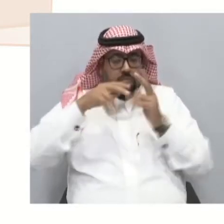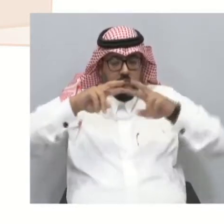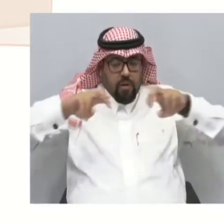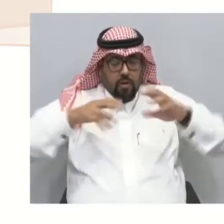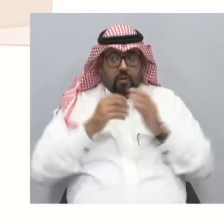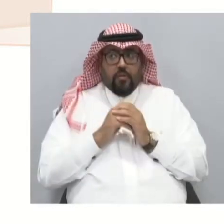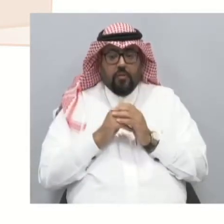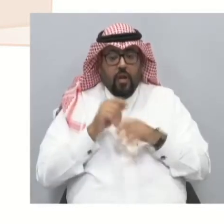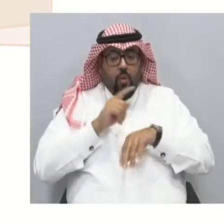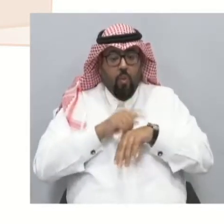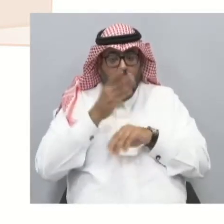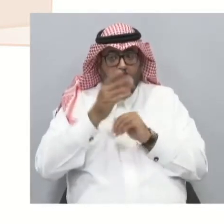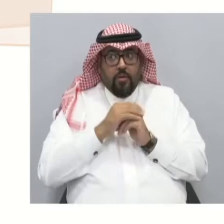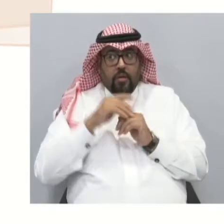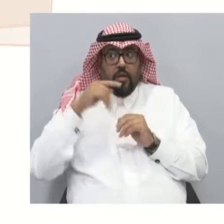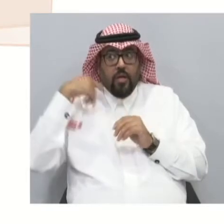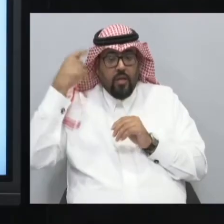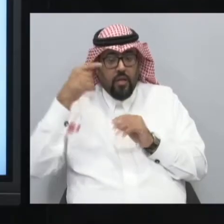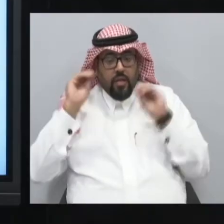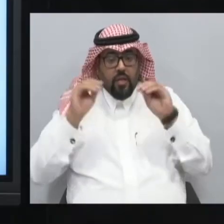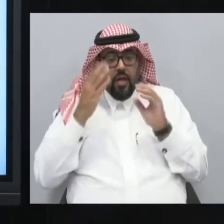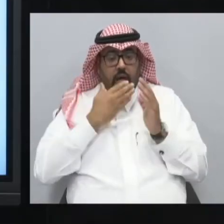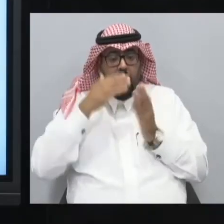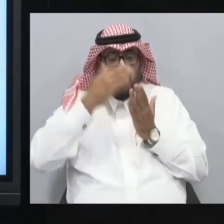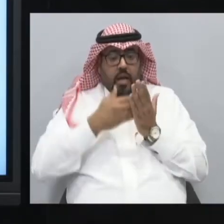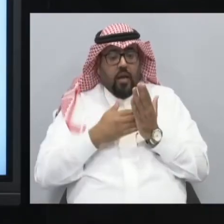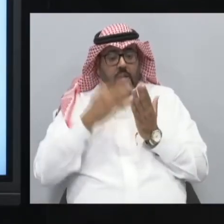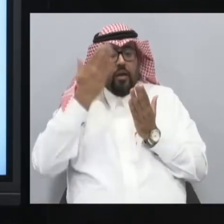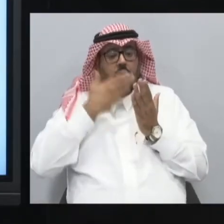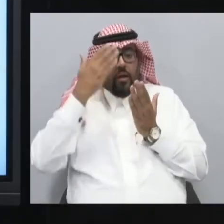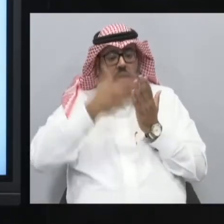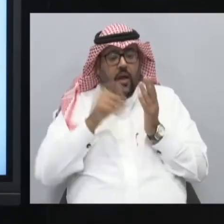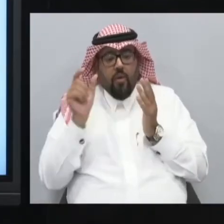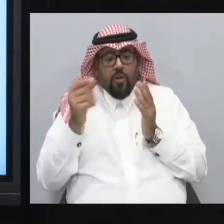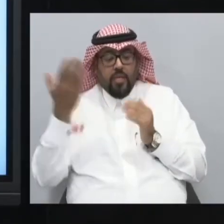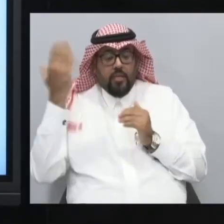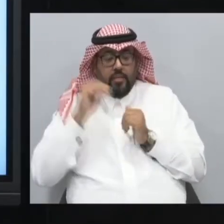استذكر ذلك واكتبها، تذكر استراتيجية القراءة المتعمقة التي مررنا عليها في الوحدات السابقة.